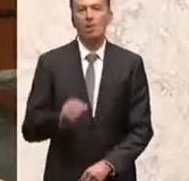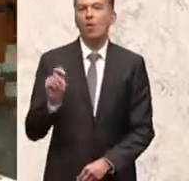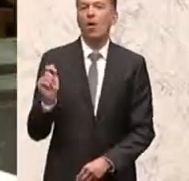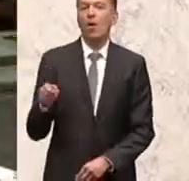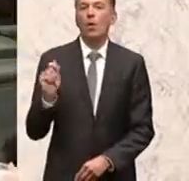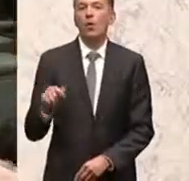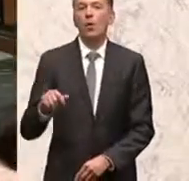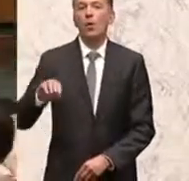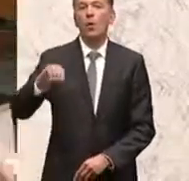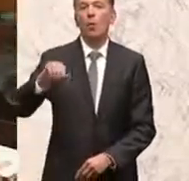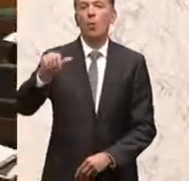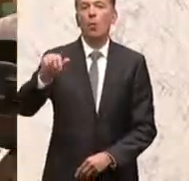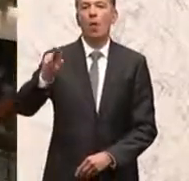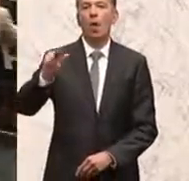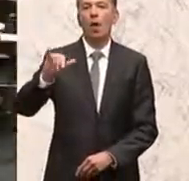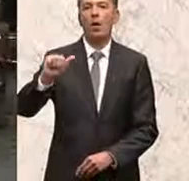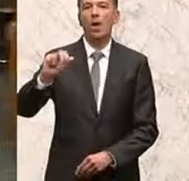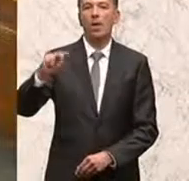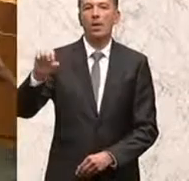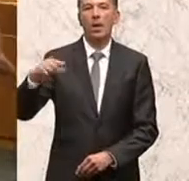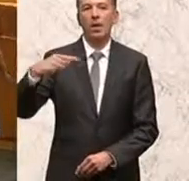Stephan schlecht formuliert sei. Zudem würde das